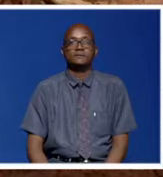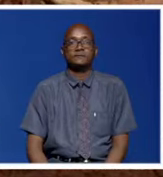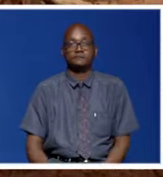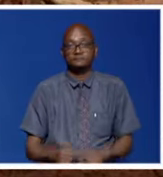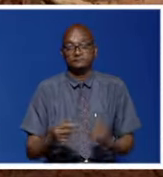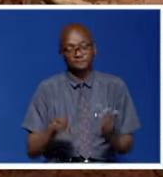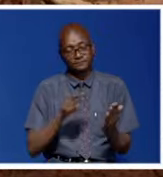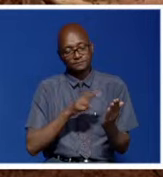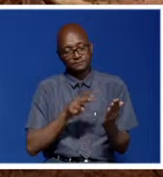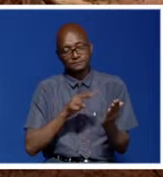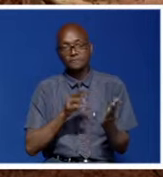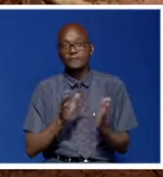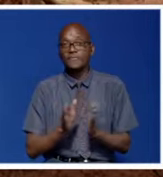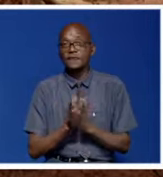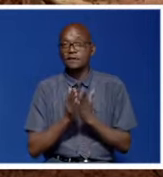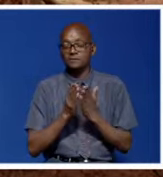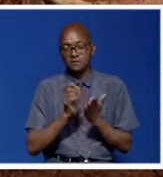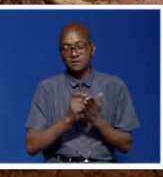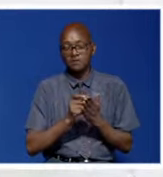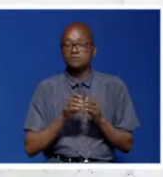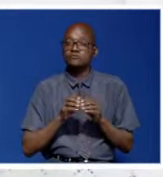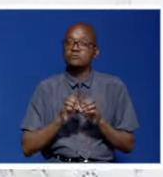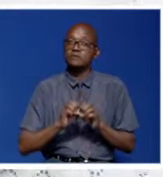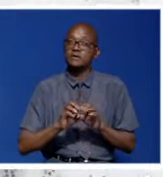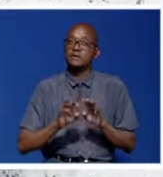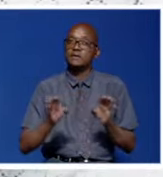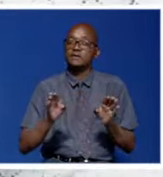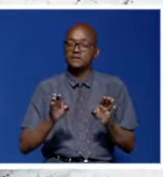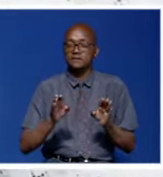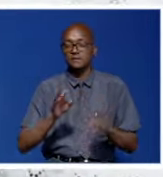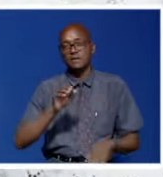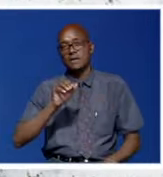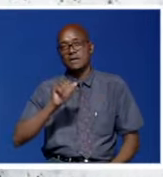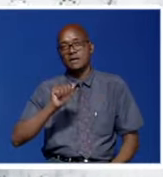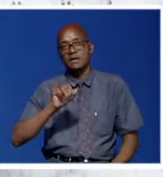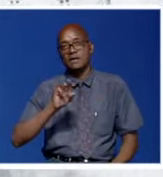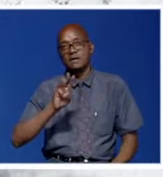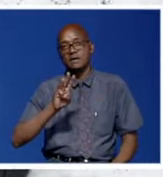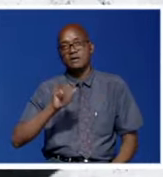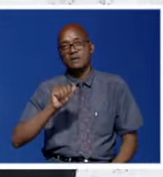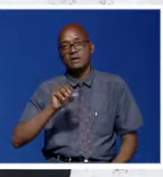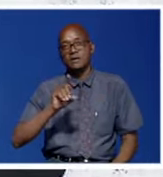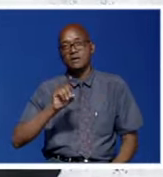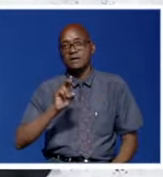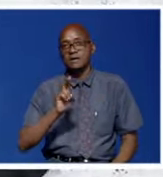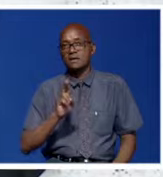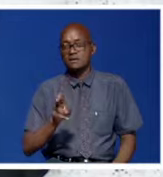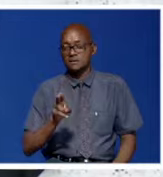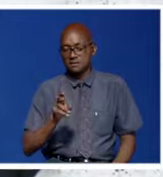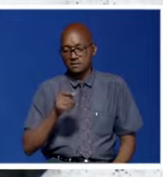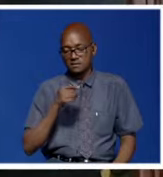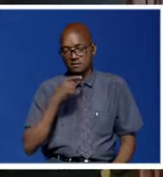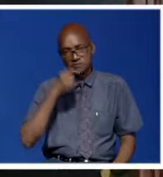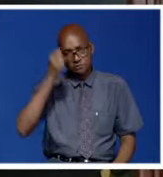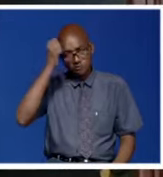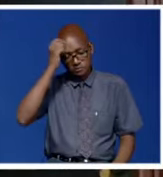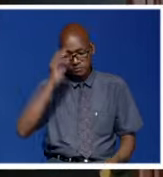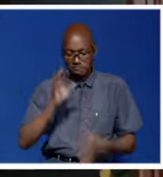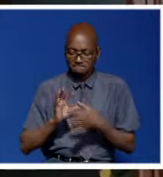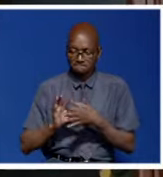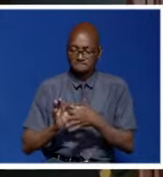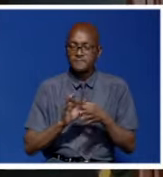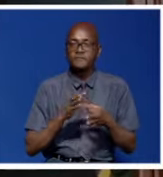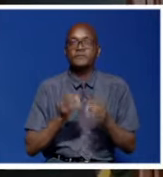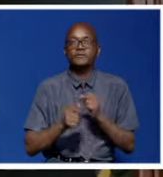Akisoma wasifu wa marehemu, katibu mwenezi wa CCM mkoa wa Mjini Awadhi Haji amesema marehemu atakumbukwa kwa jinsi alivyokuwa akishirikiana na viongozi